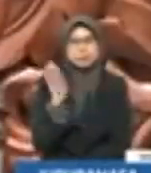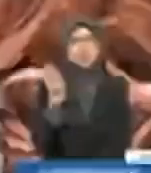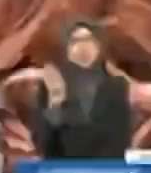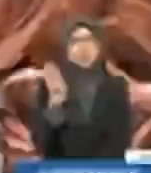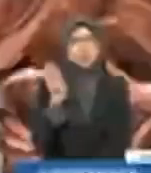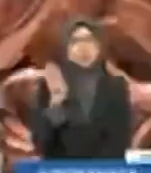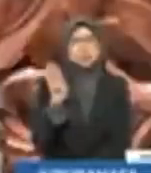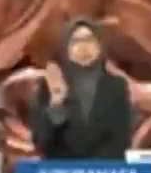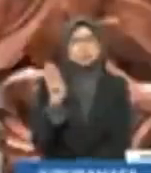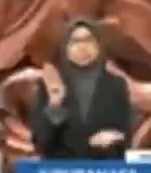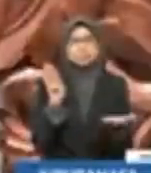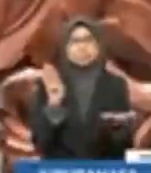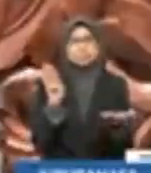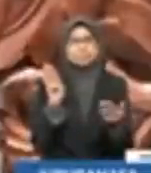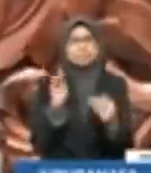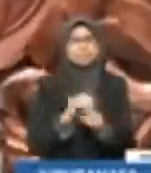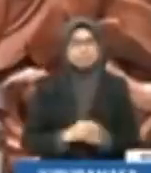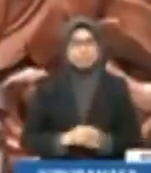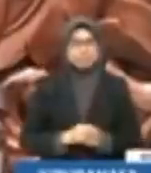Yang Berhormat.